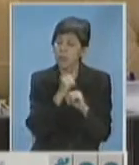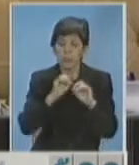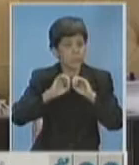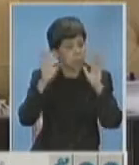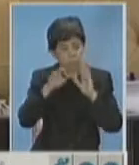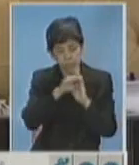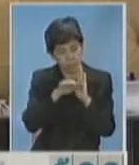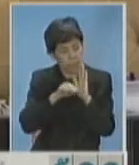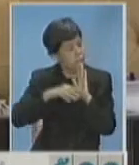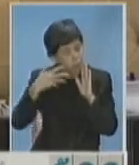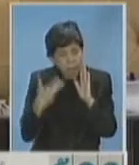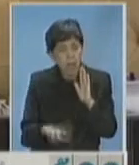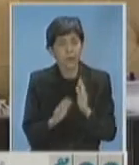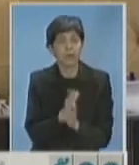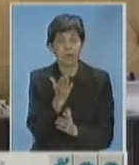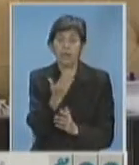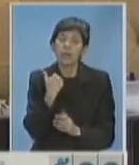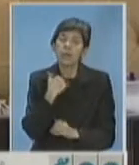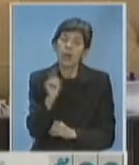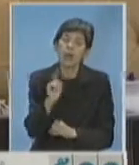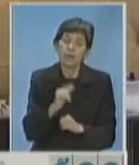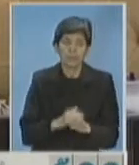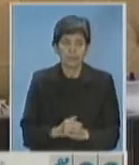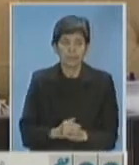นอยู่แล้วฮะท่านสุนัยมีอะไรครับ